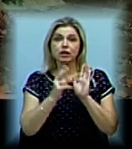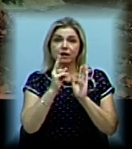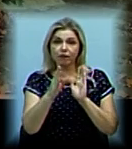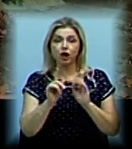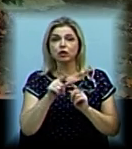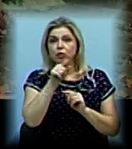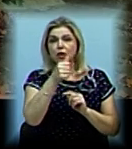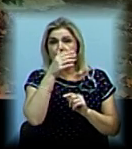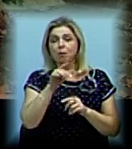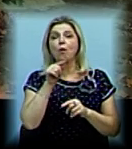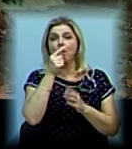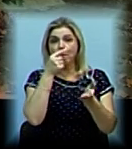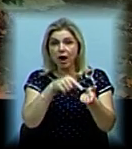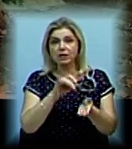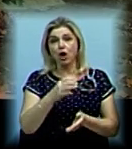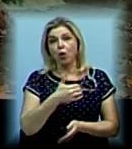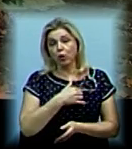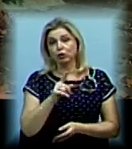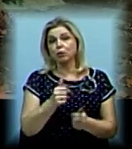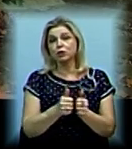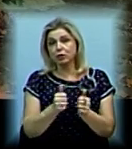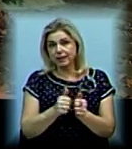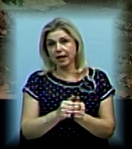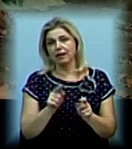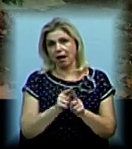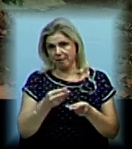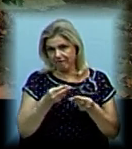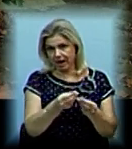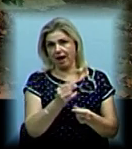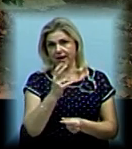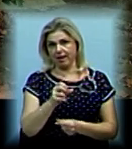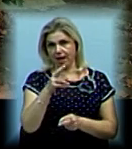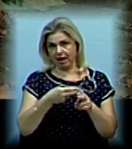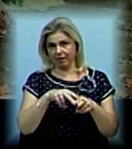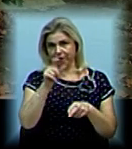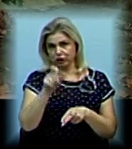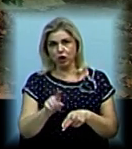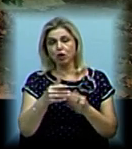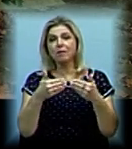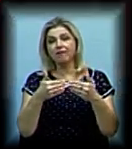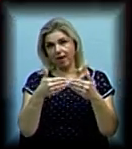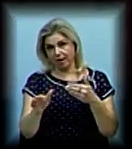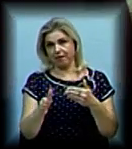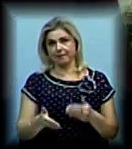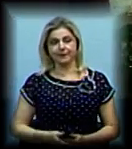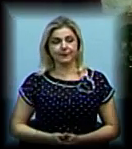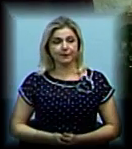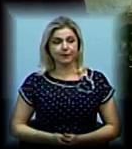туди дістатись і хочуть, щоб сусіди, значить, на цю людину вплинули і щоб вона відчинила двері.